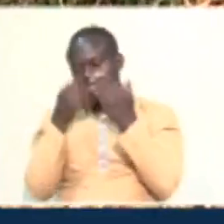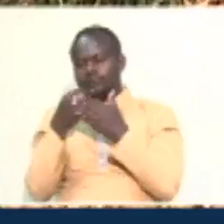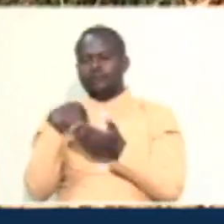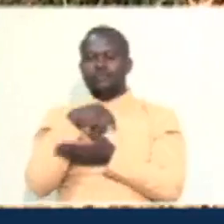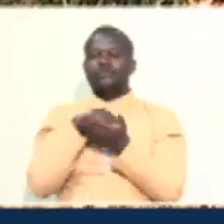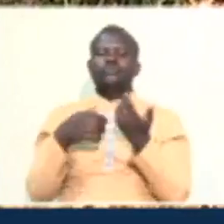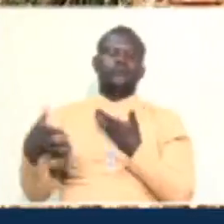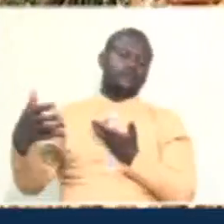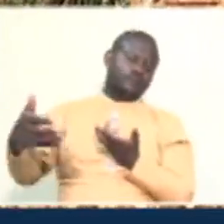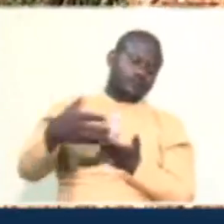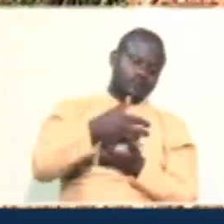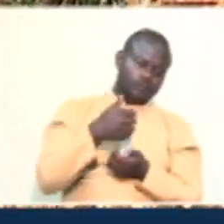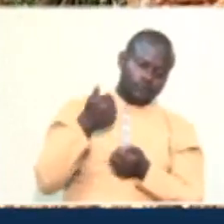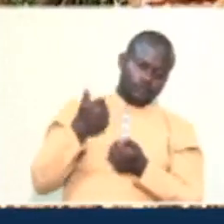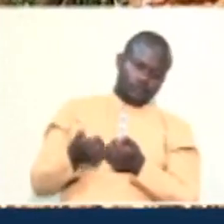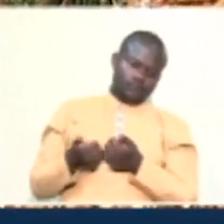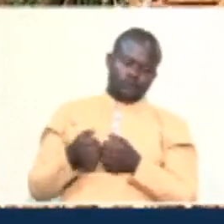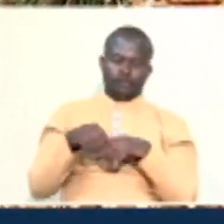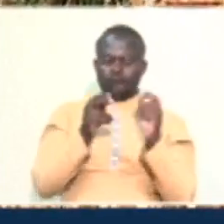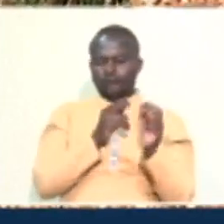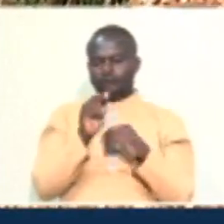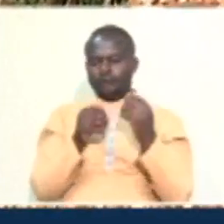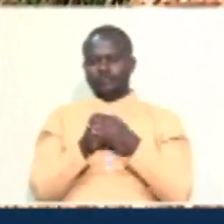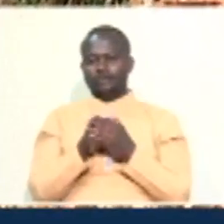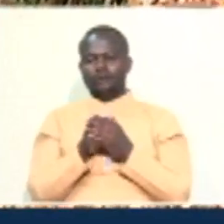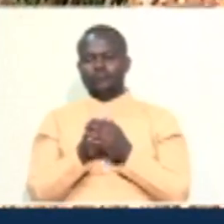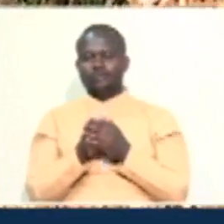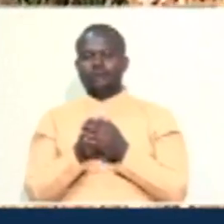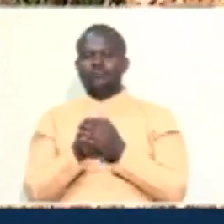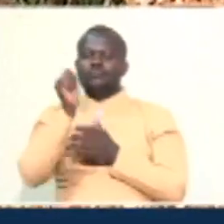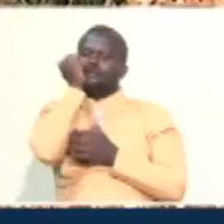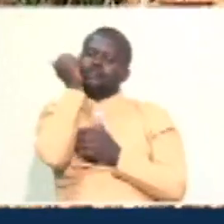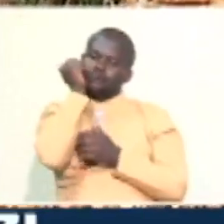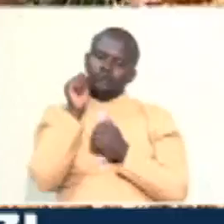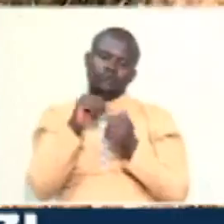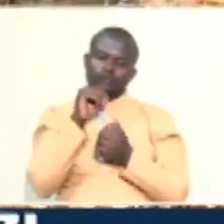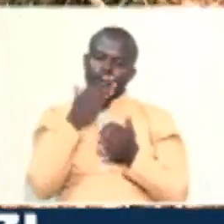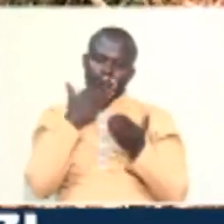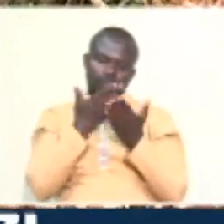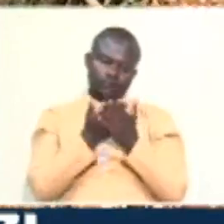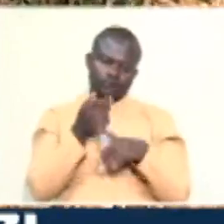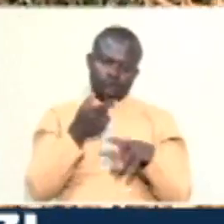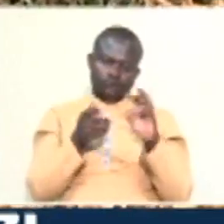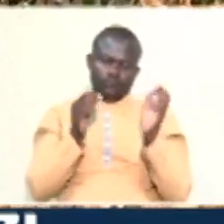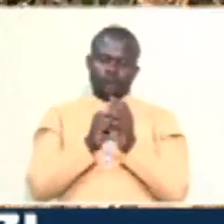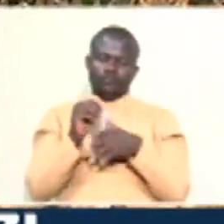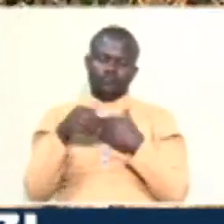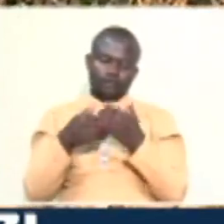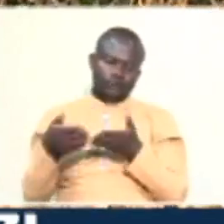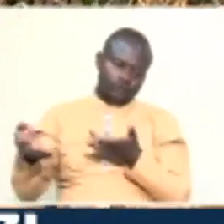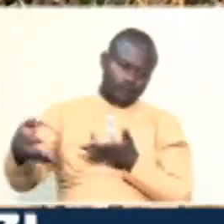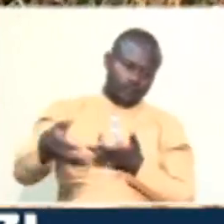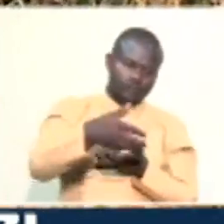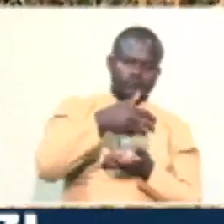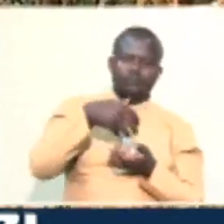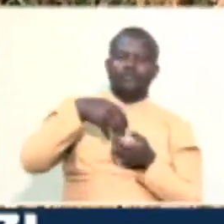arahinga agasarura. Ubundi gusoromesha ibitonore ntago aba ari byiza, ariko rero iyo usaruye nka gucya usagurira